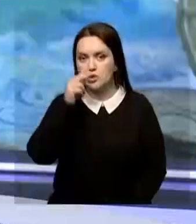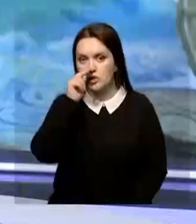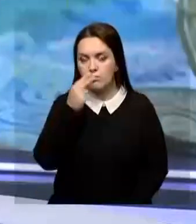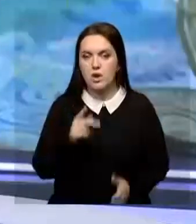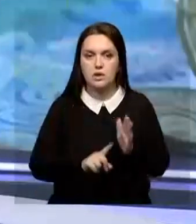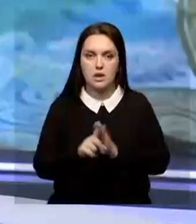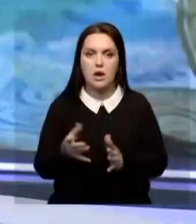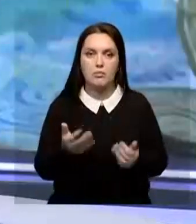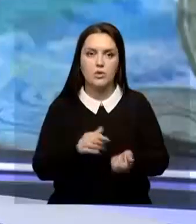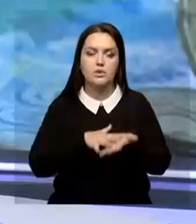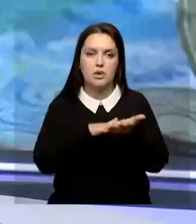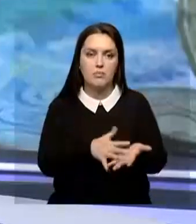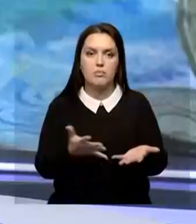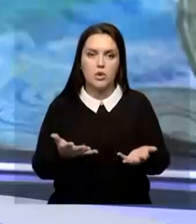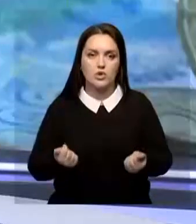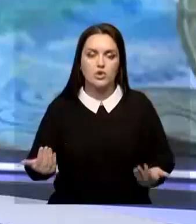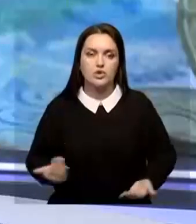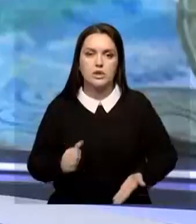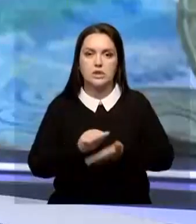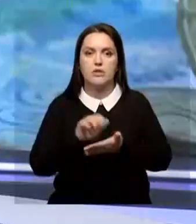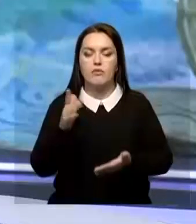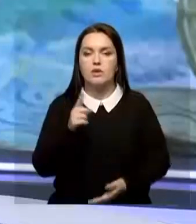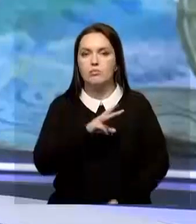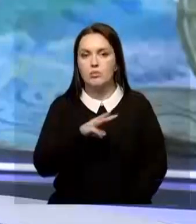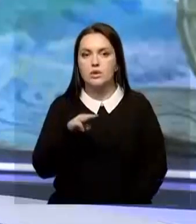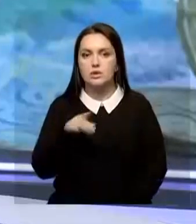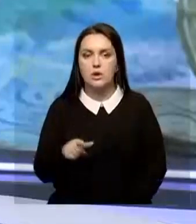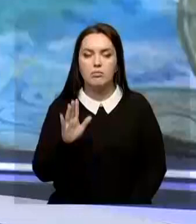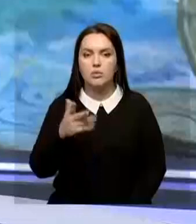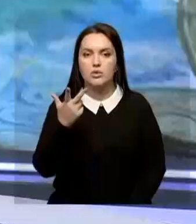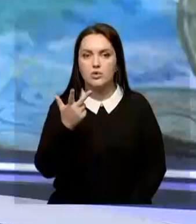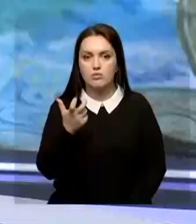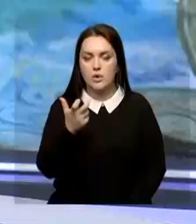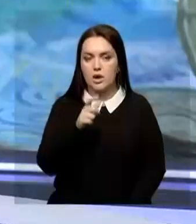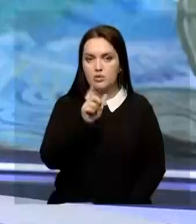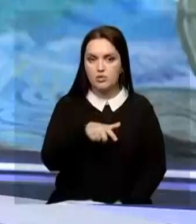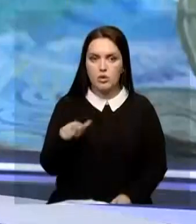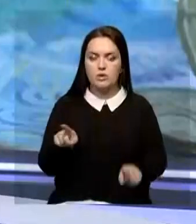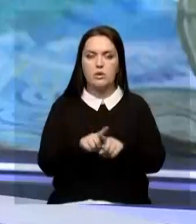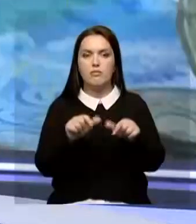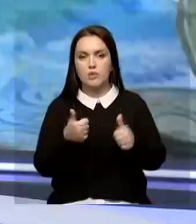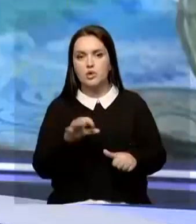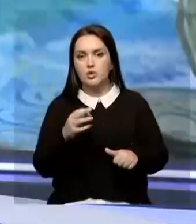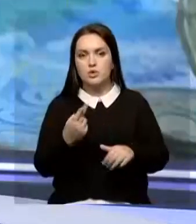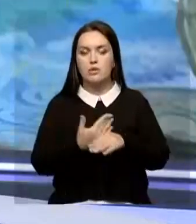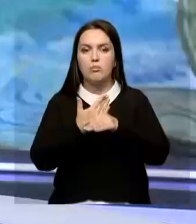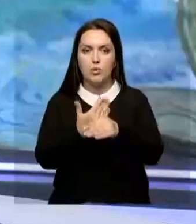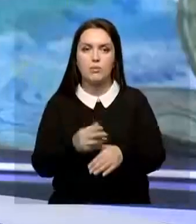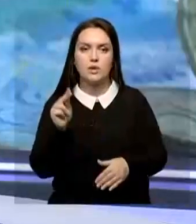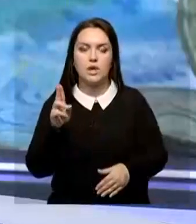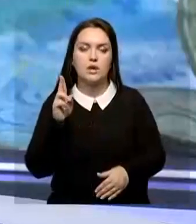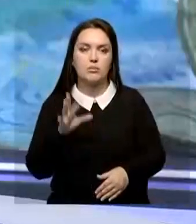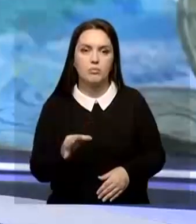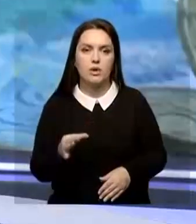Шымкенте начался прием заявок на получение жилищных сертификатов на 1 000 000 тенге. Они достанутся 300 горожанам. Такую форму социальной помощи